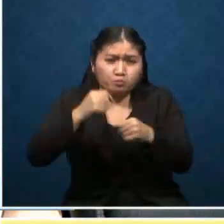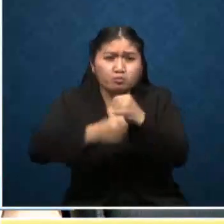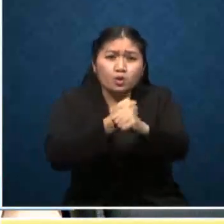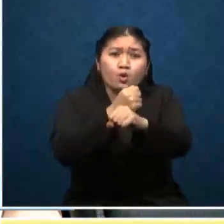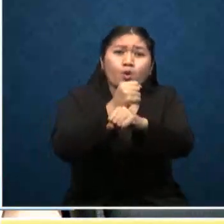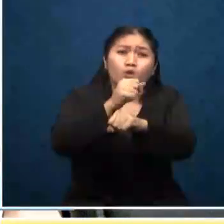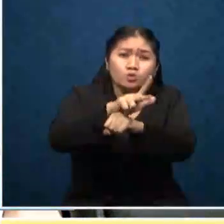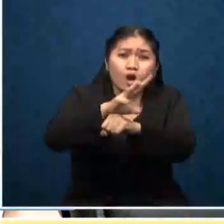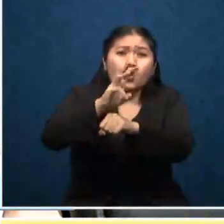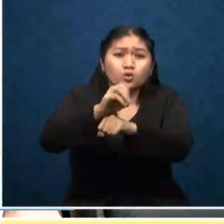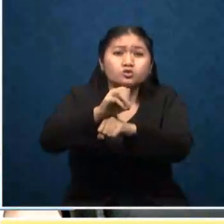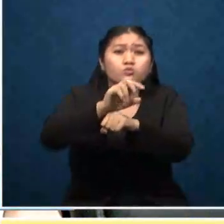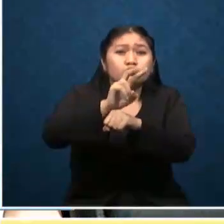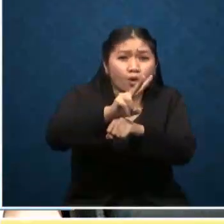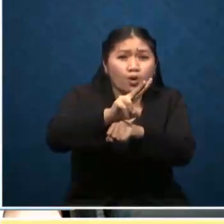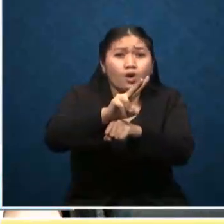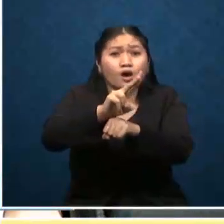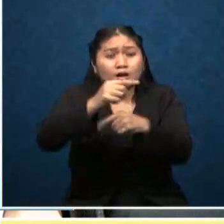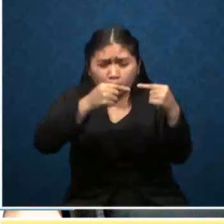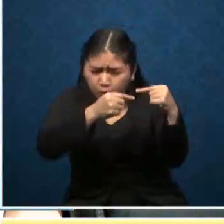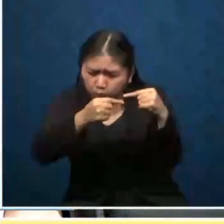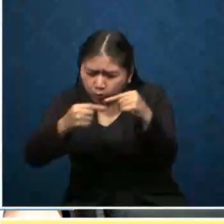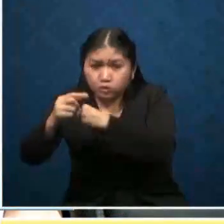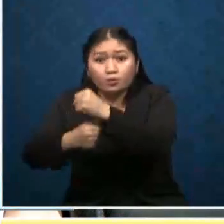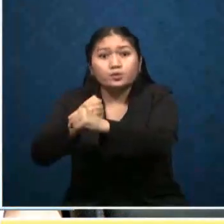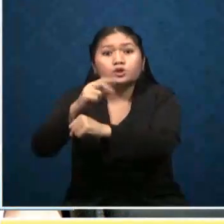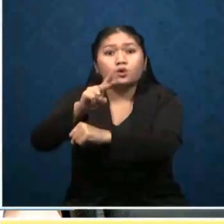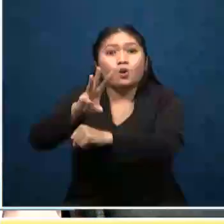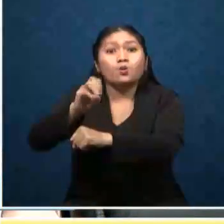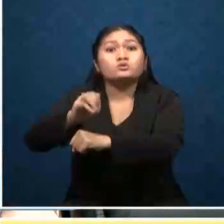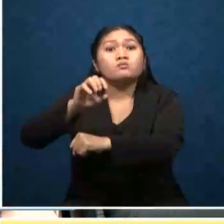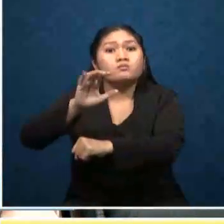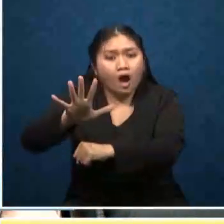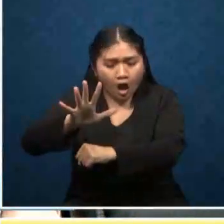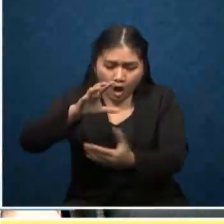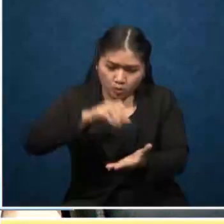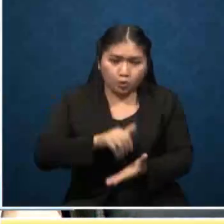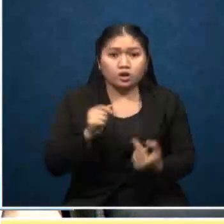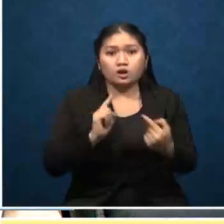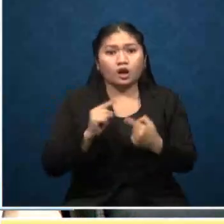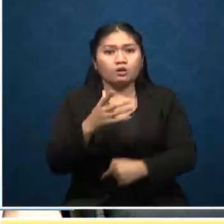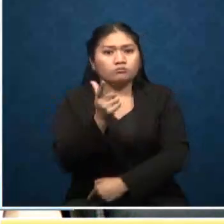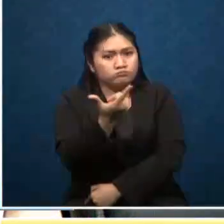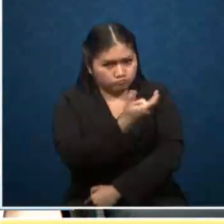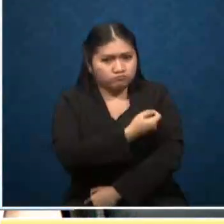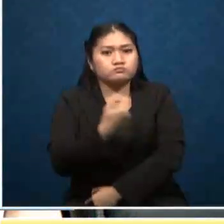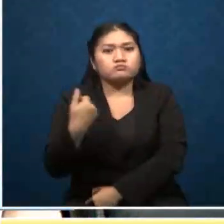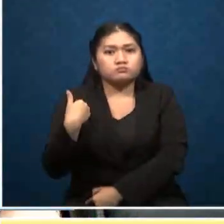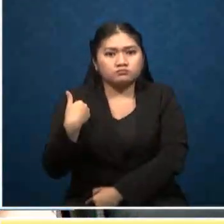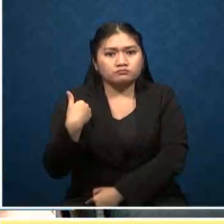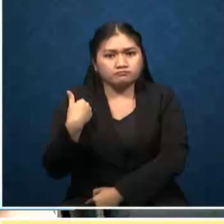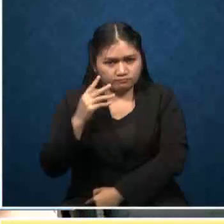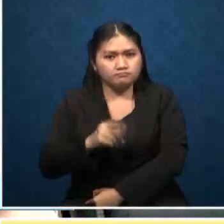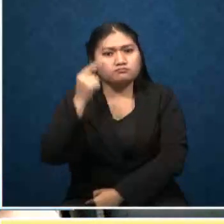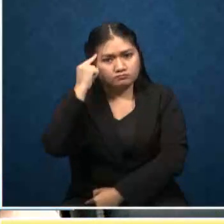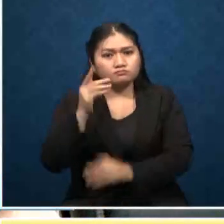6-3 ป 6-4 และมาถึงปี 6-5โคดีทเรามีวัคซีนเข้มาเพรฉนั้นไม่ต้องแปลกใจว่าอาตากำลง